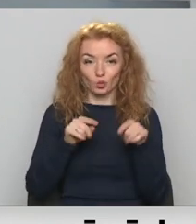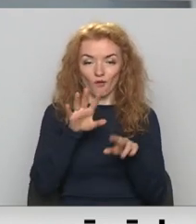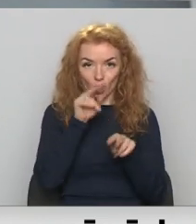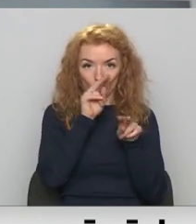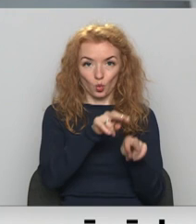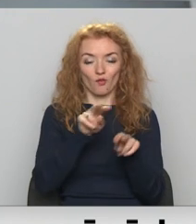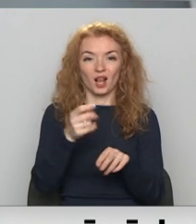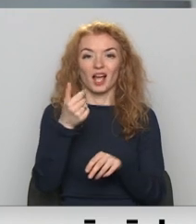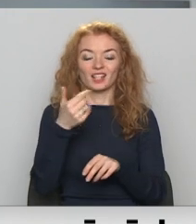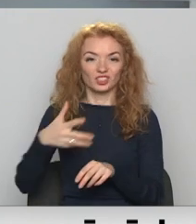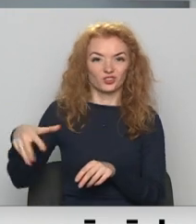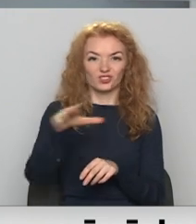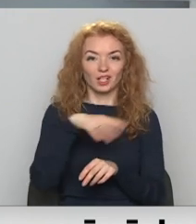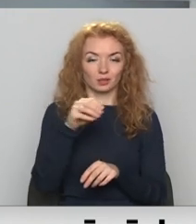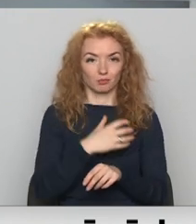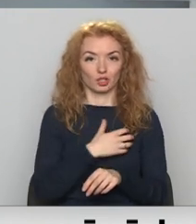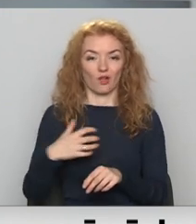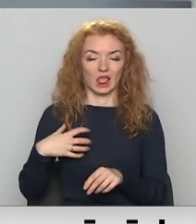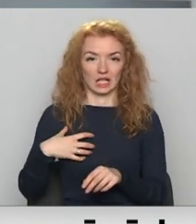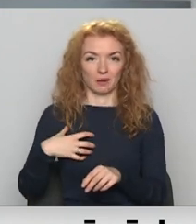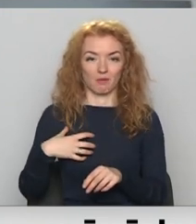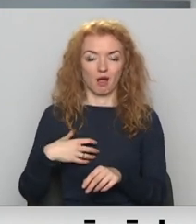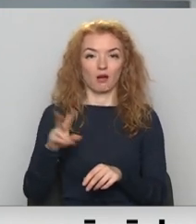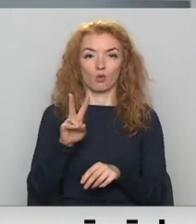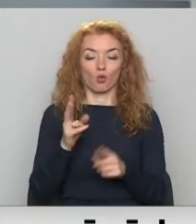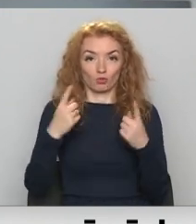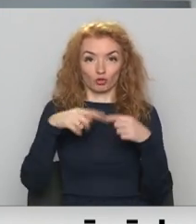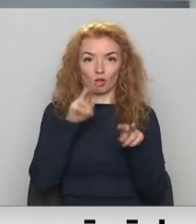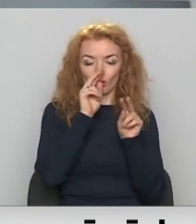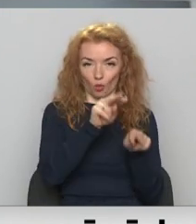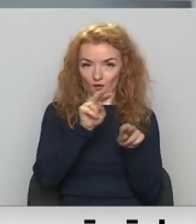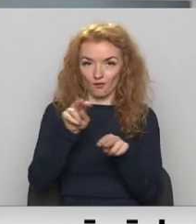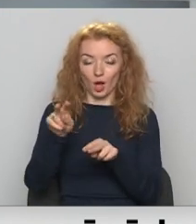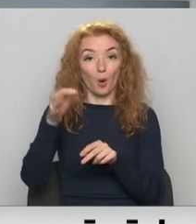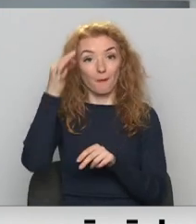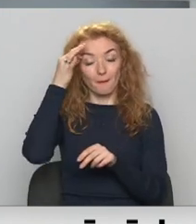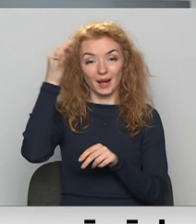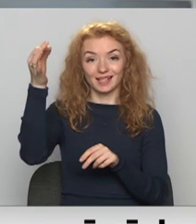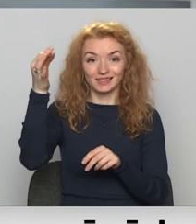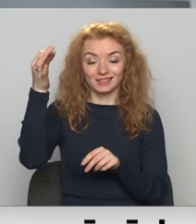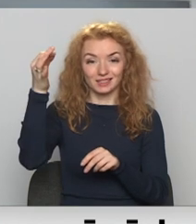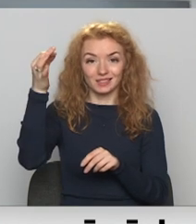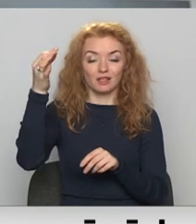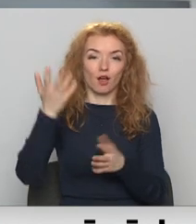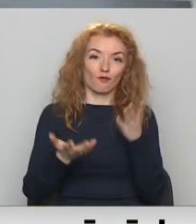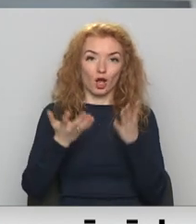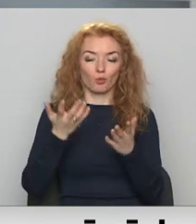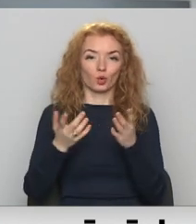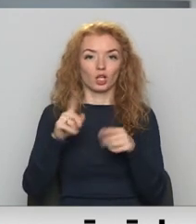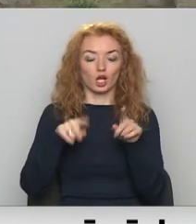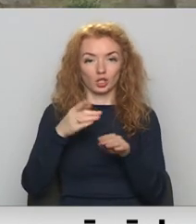drīz visās pašvaldībās, kas tagad ir novērots, tad precīzāk varbūt te varbūt atsevišķi, kur